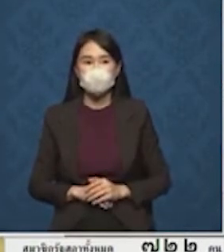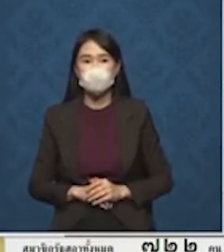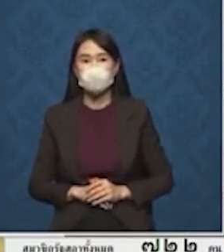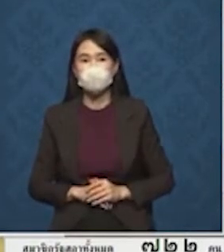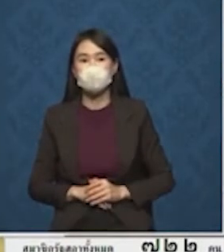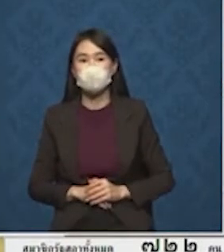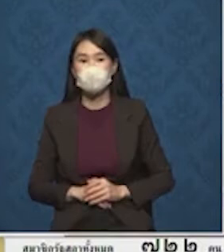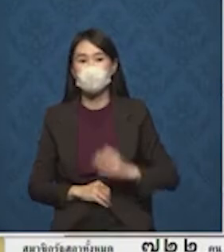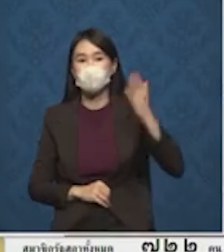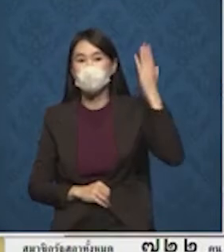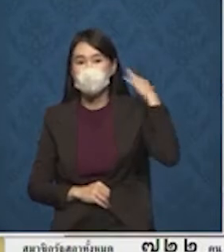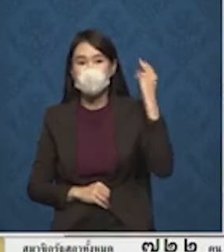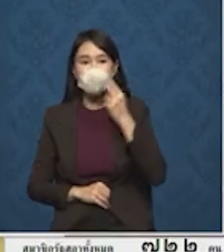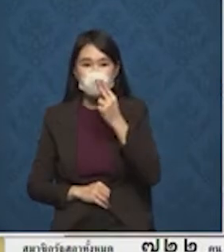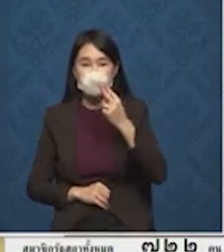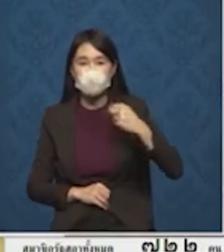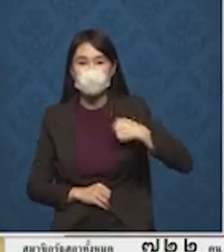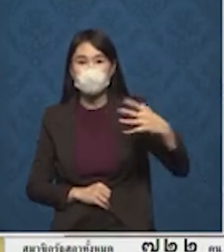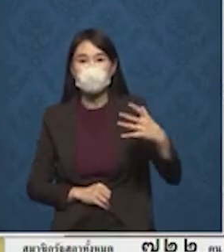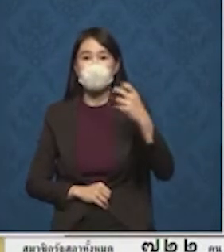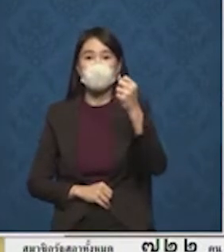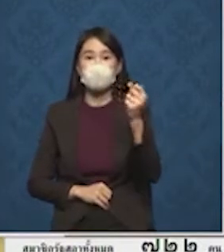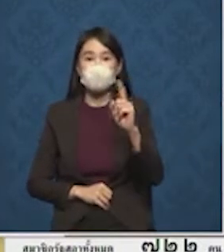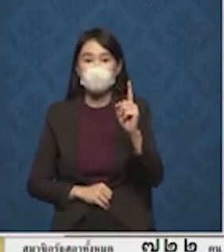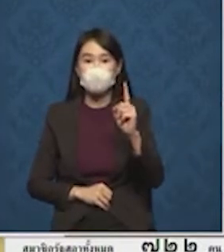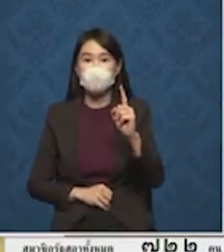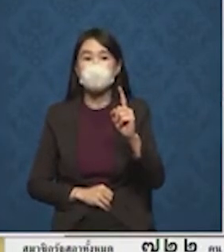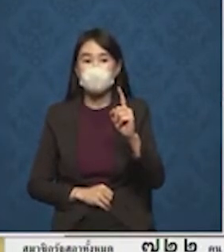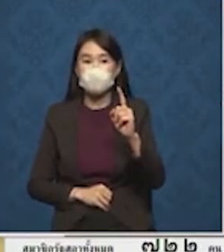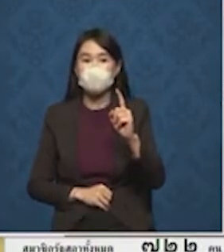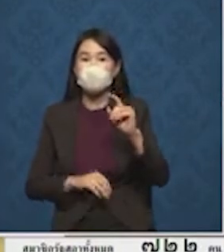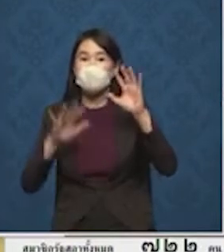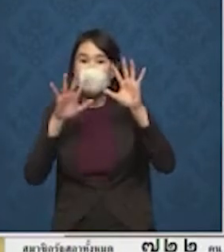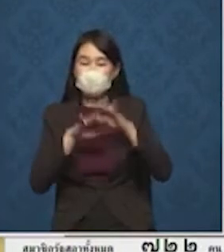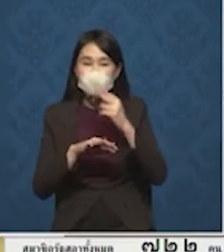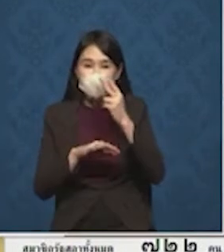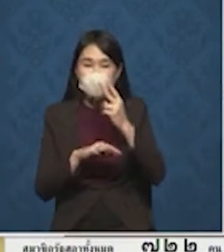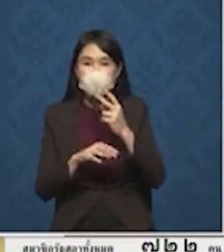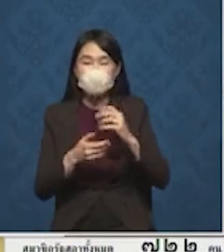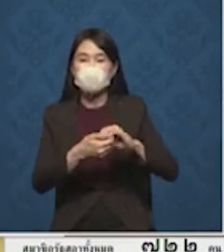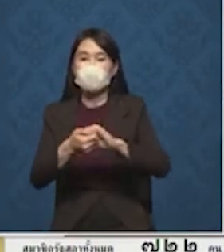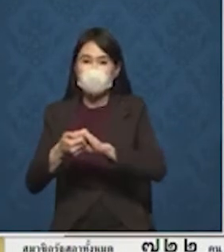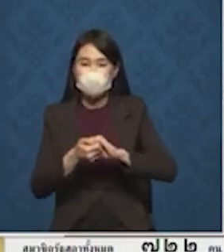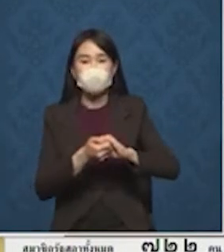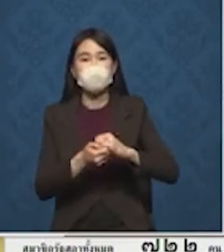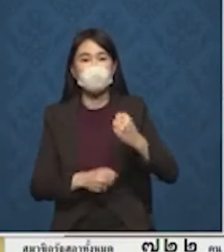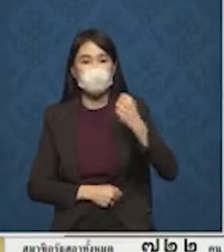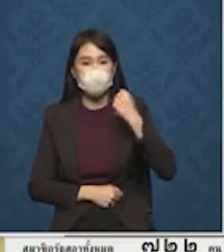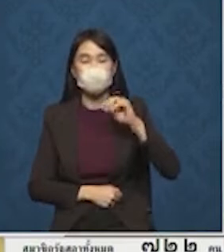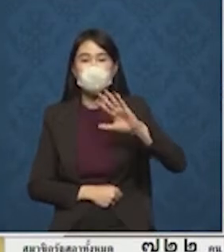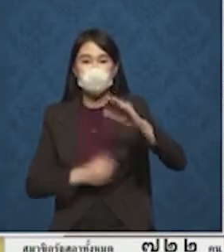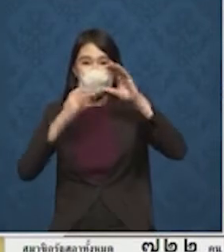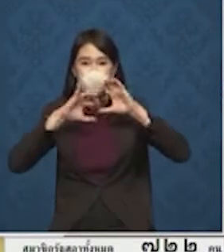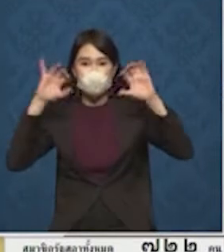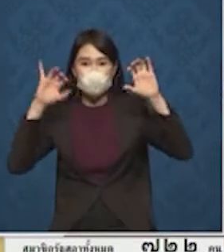ผ่านมานั้นเราขยายอำนาจรัฐไปลุกฟรรมมนคงของรัฐเราไม